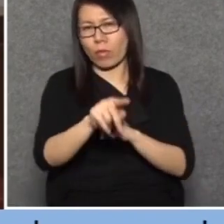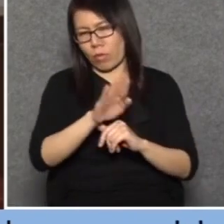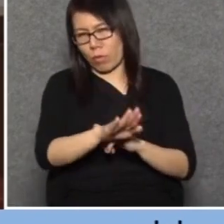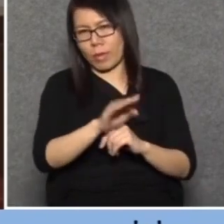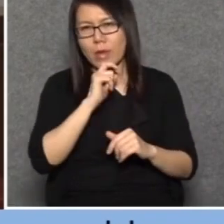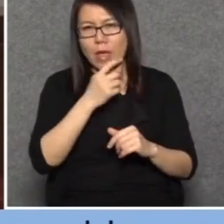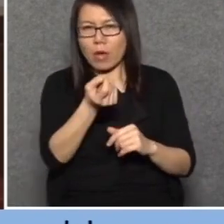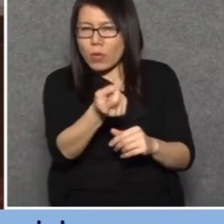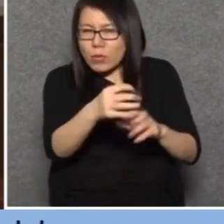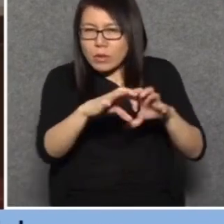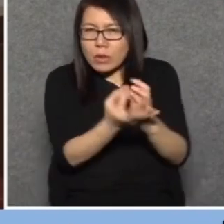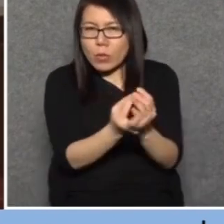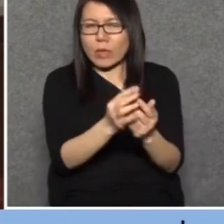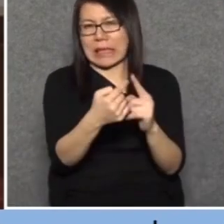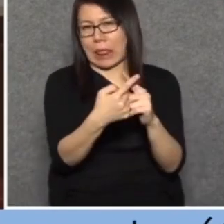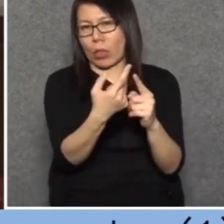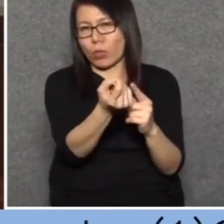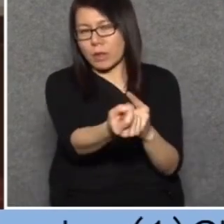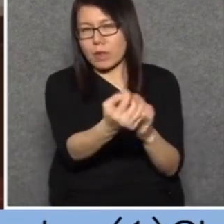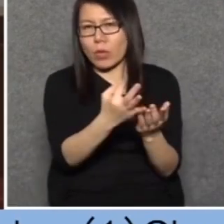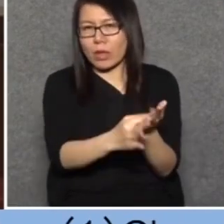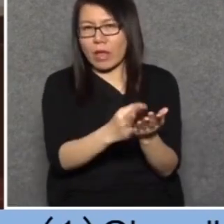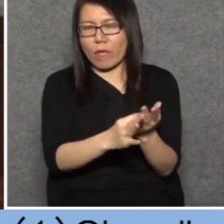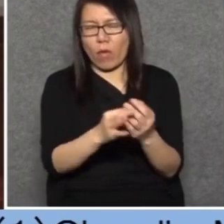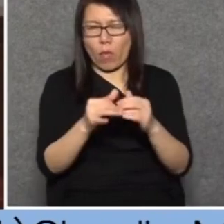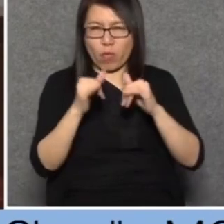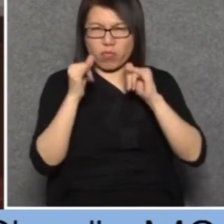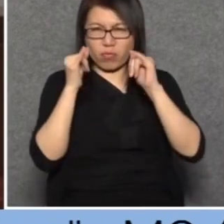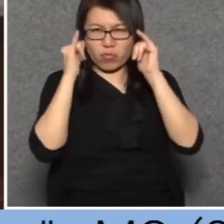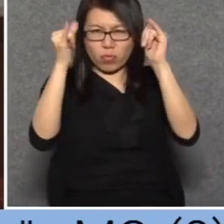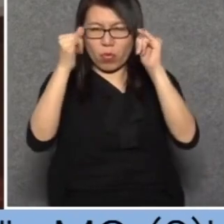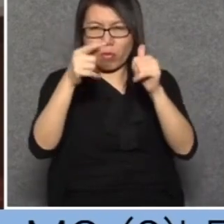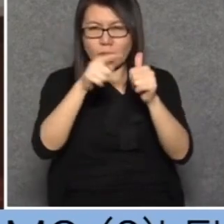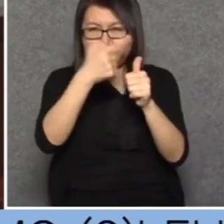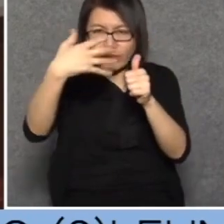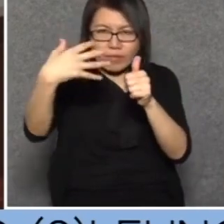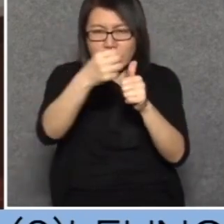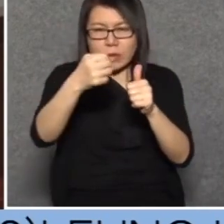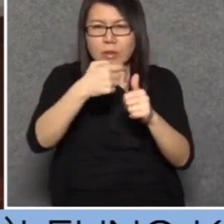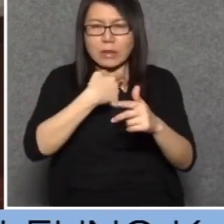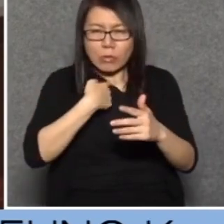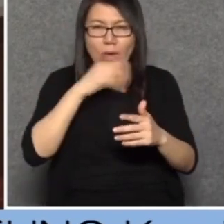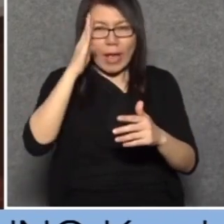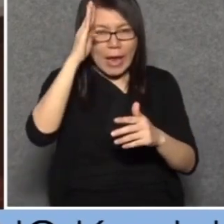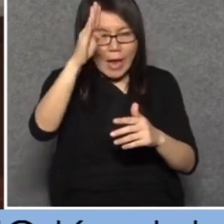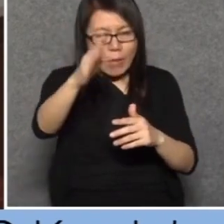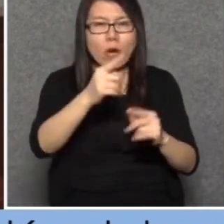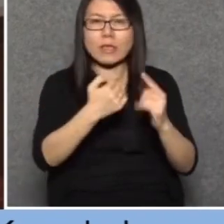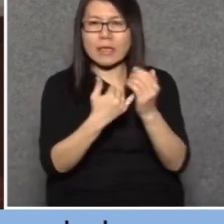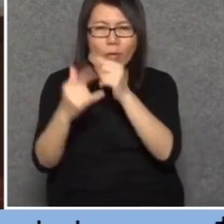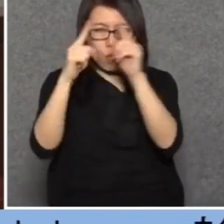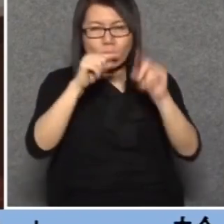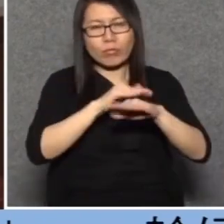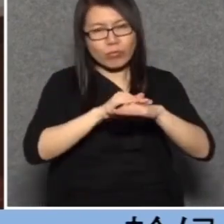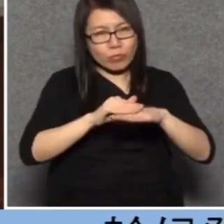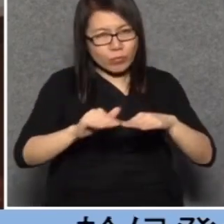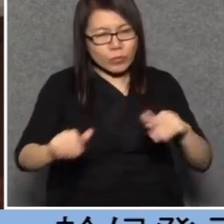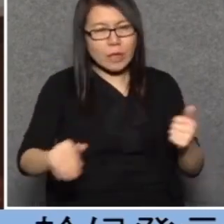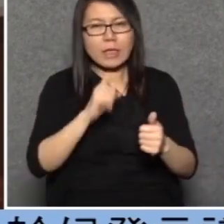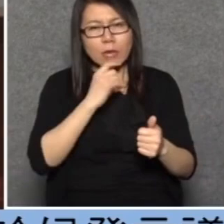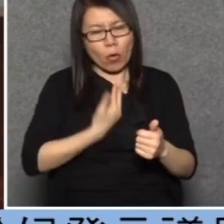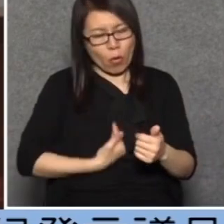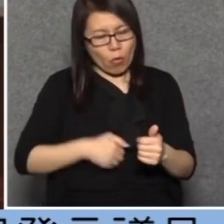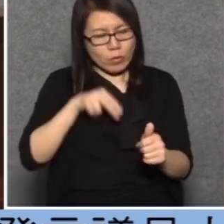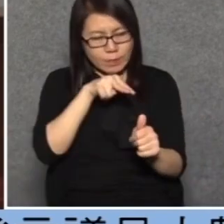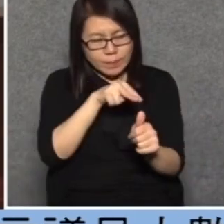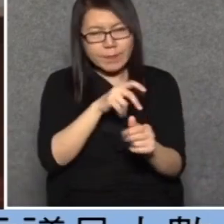國寡民的地方，他有一種強勢的領導，但是他前提要搞到國泰民安，他要搞良政善治，但